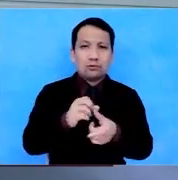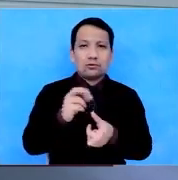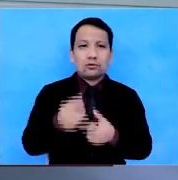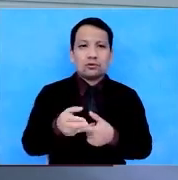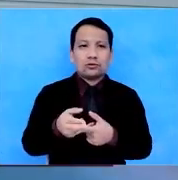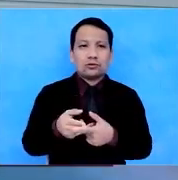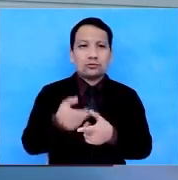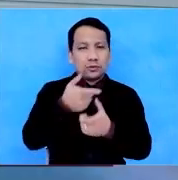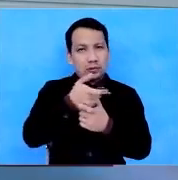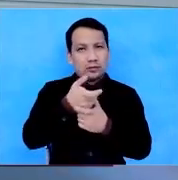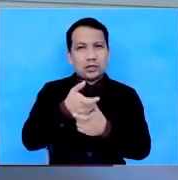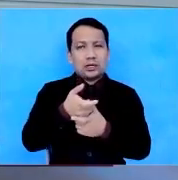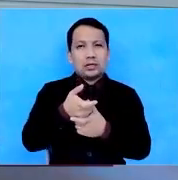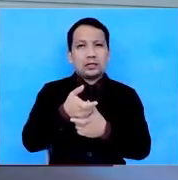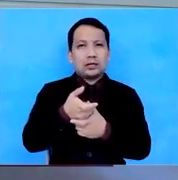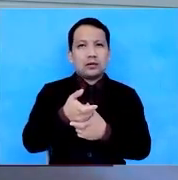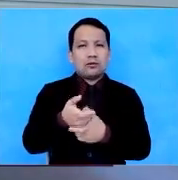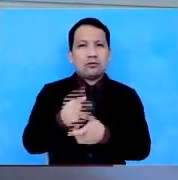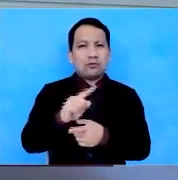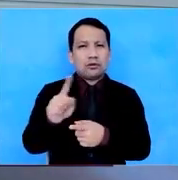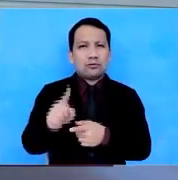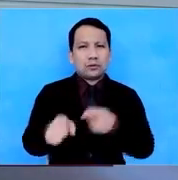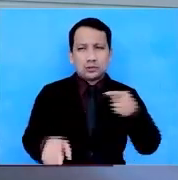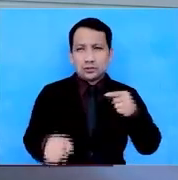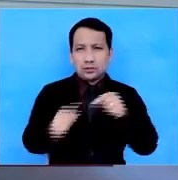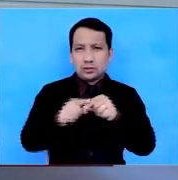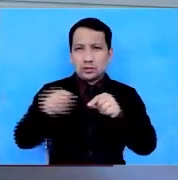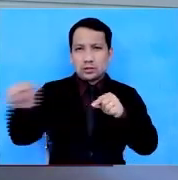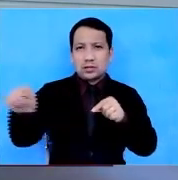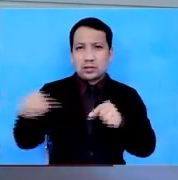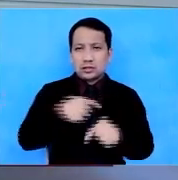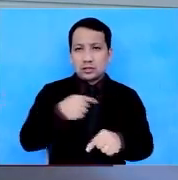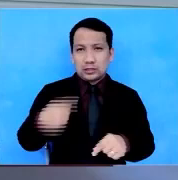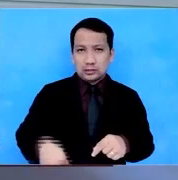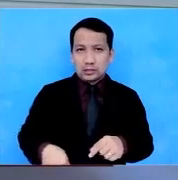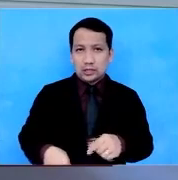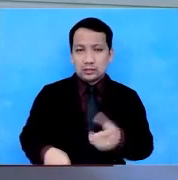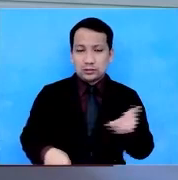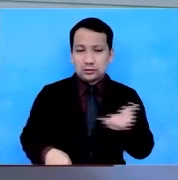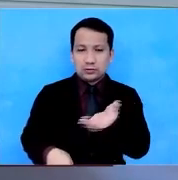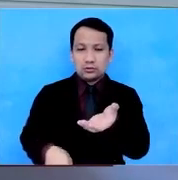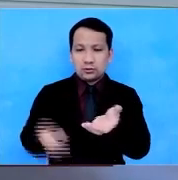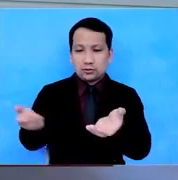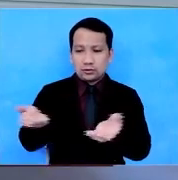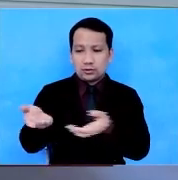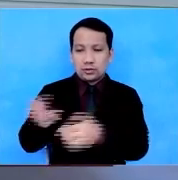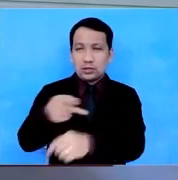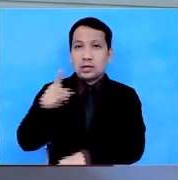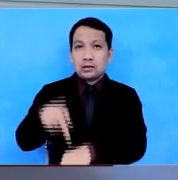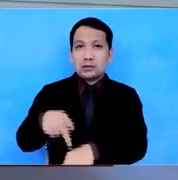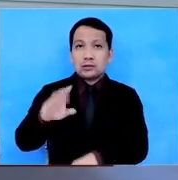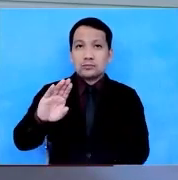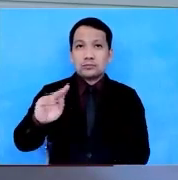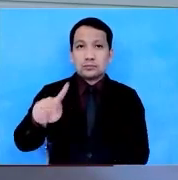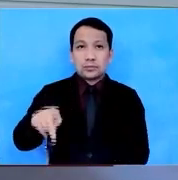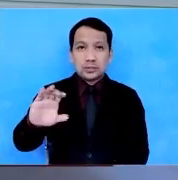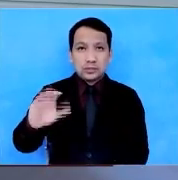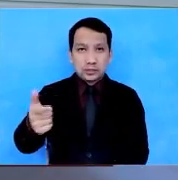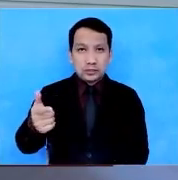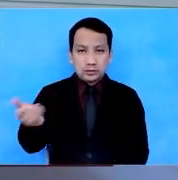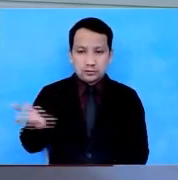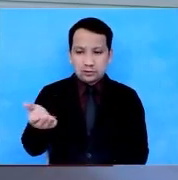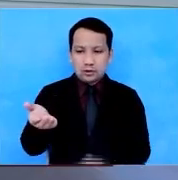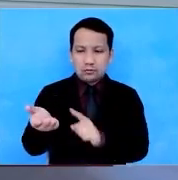makakapamamaril. Ang problema, tinutok ang laser na ito ng Chinese Coast Guard vessel sa isang Philippine Coast Guard vessel. Ito na